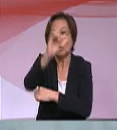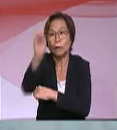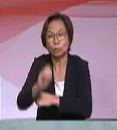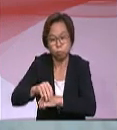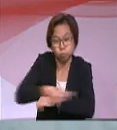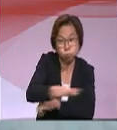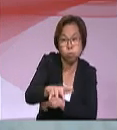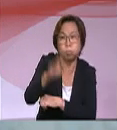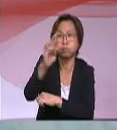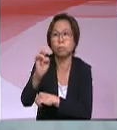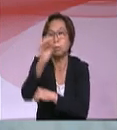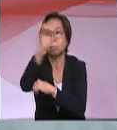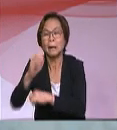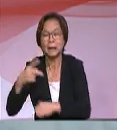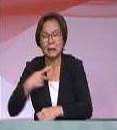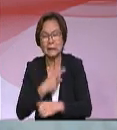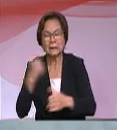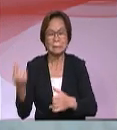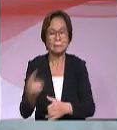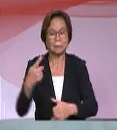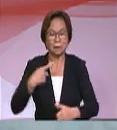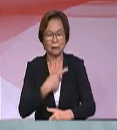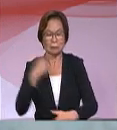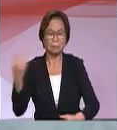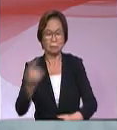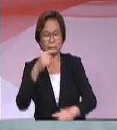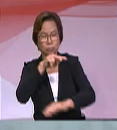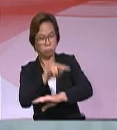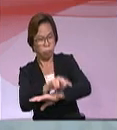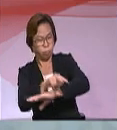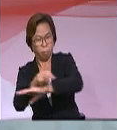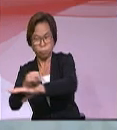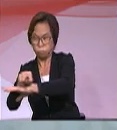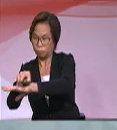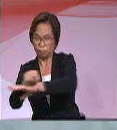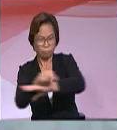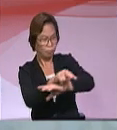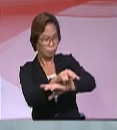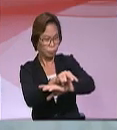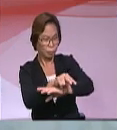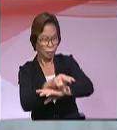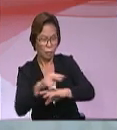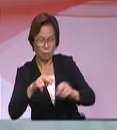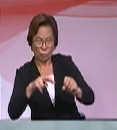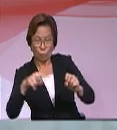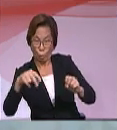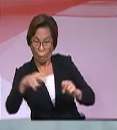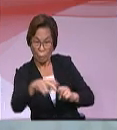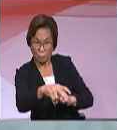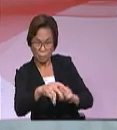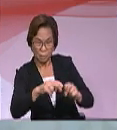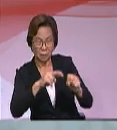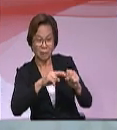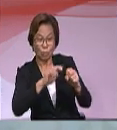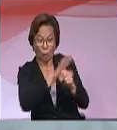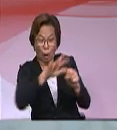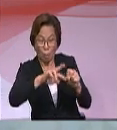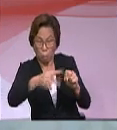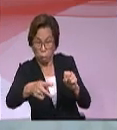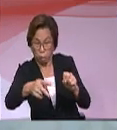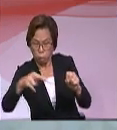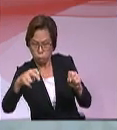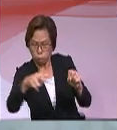70%. Ini yang kita sentiasa memantau sama ada virus ni bermutasi dan